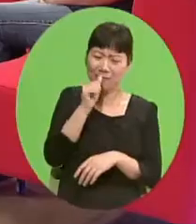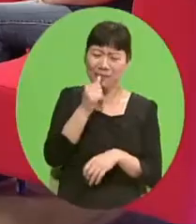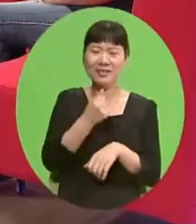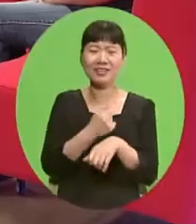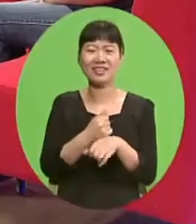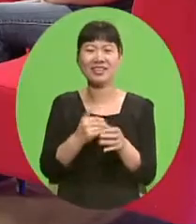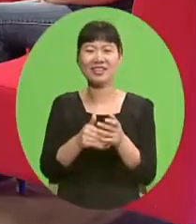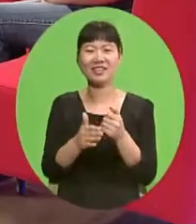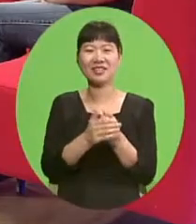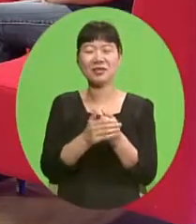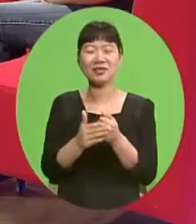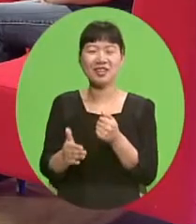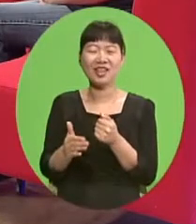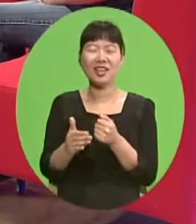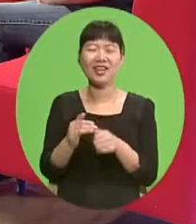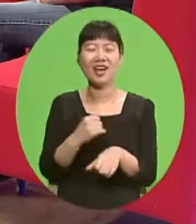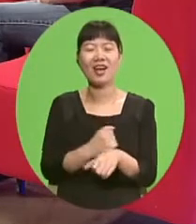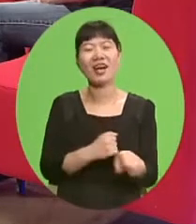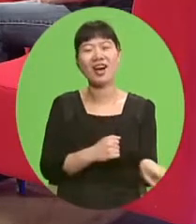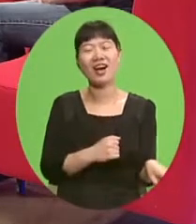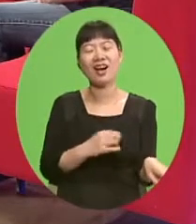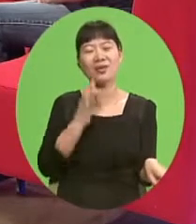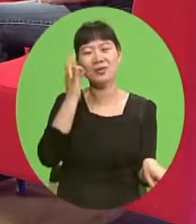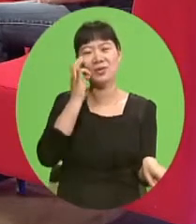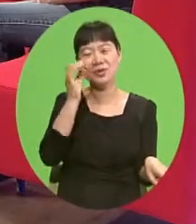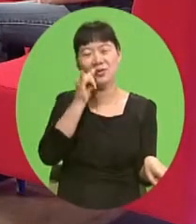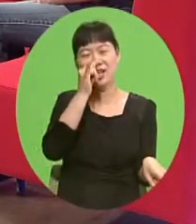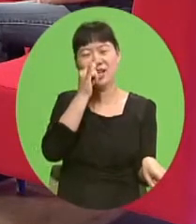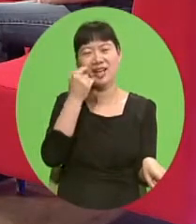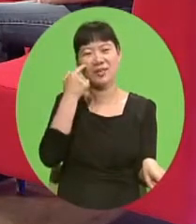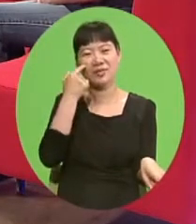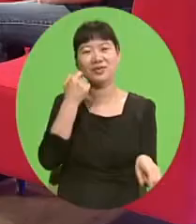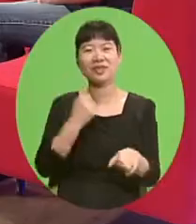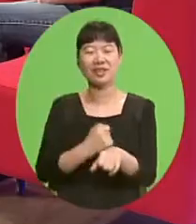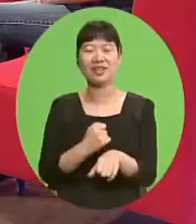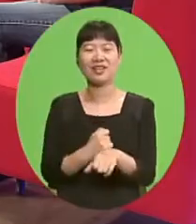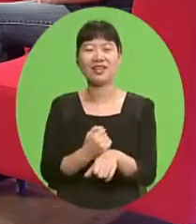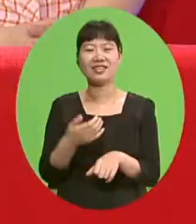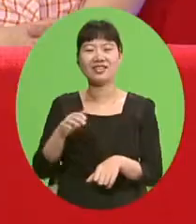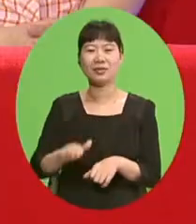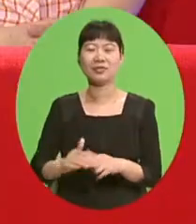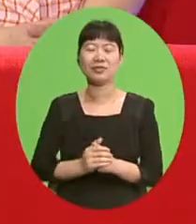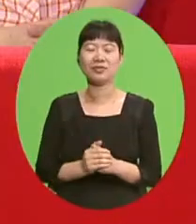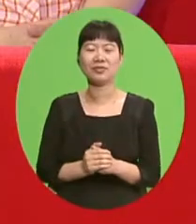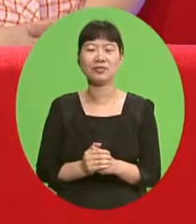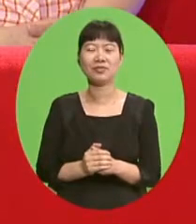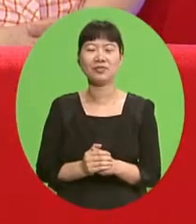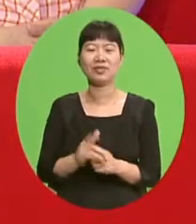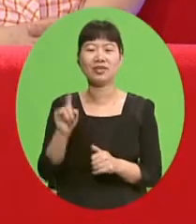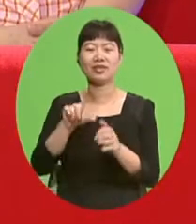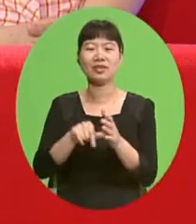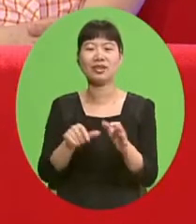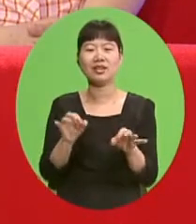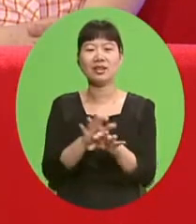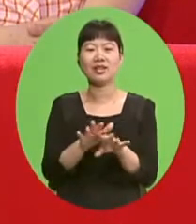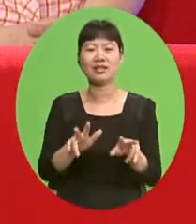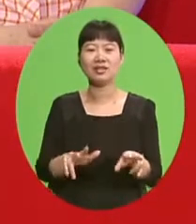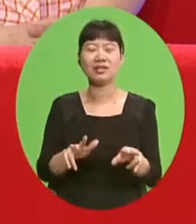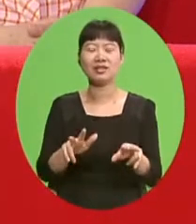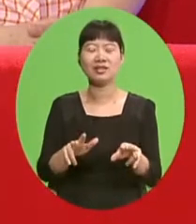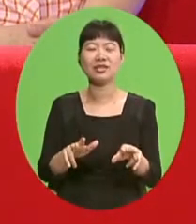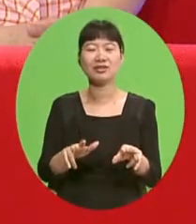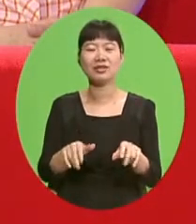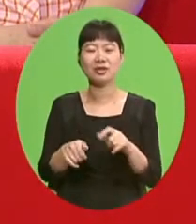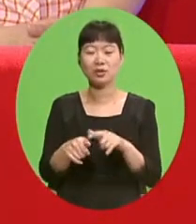그러면서. 그래서 제가 그 얘기를 듣고, 그래, 근데 노력은 해보자. 제가 이렇게 노력은 해보자. 그랬는데, 이제 어느 순간 없어져서 지금은 아주